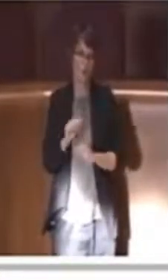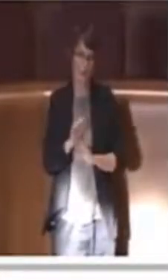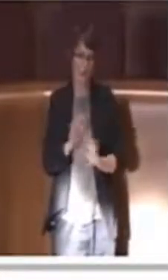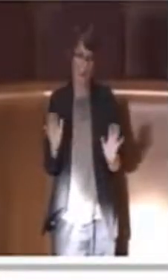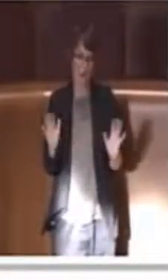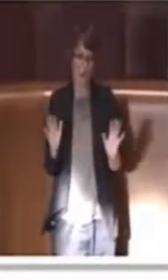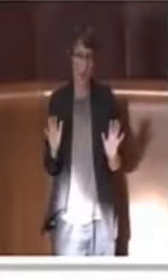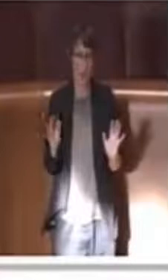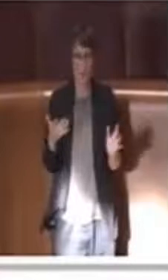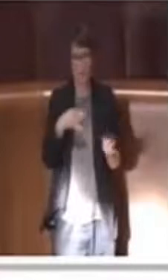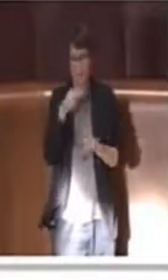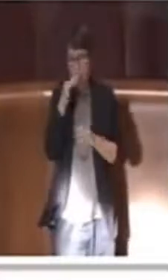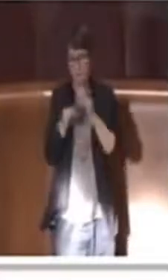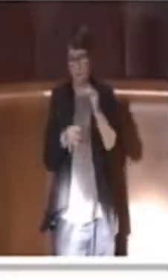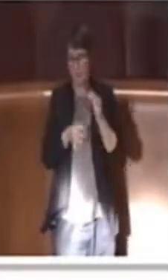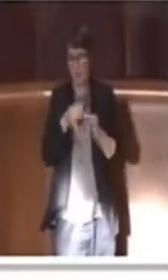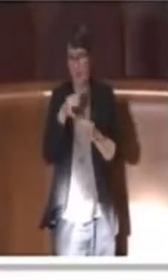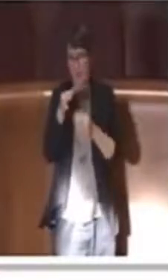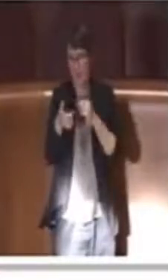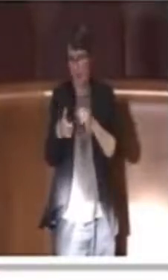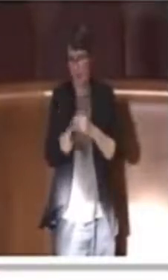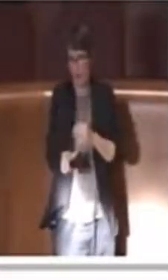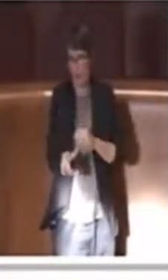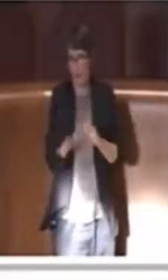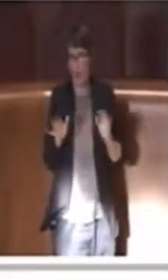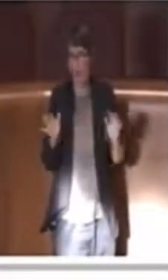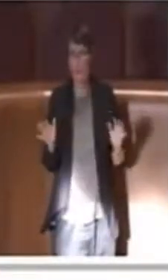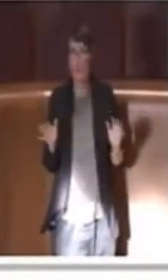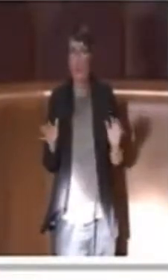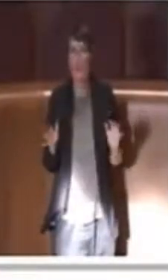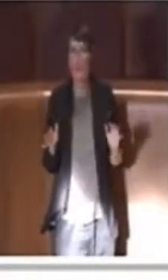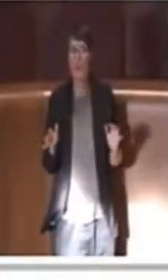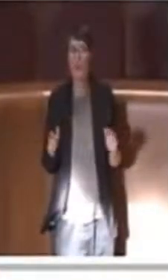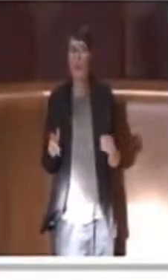abbondantemente motivato il voto, non perché ce